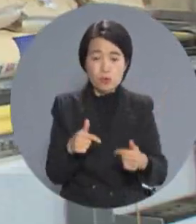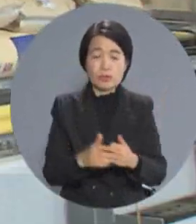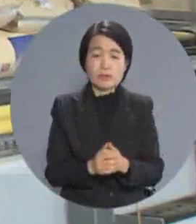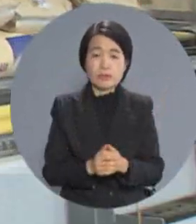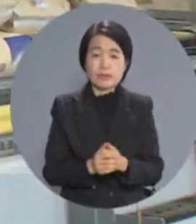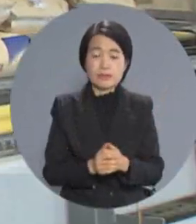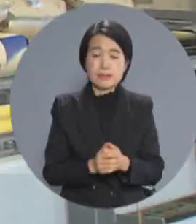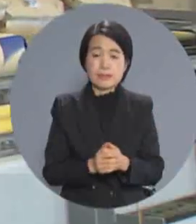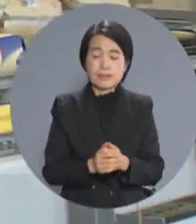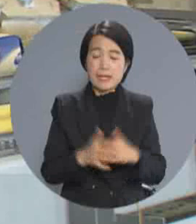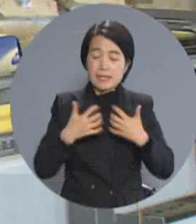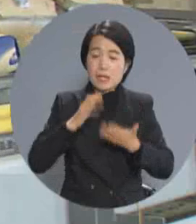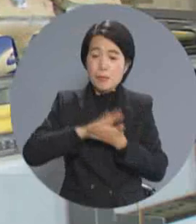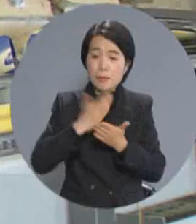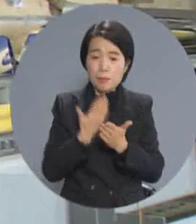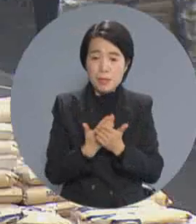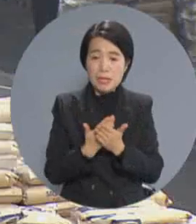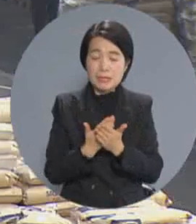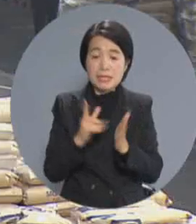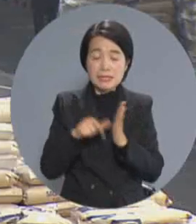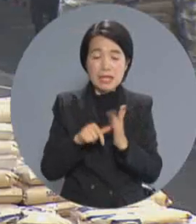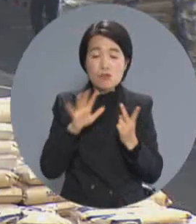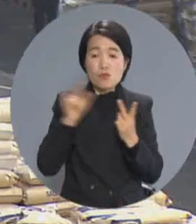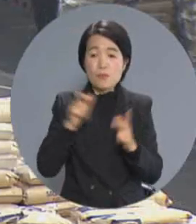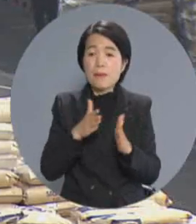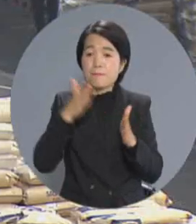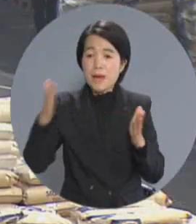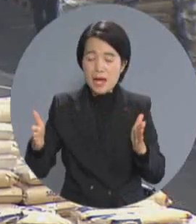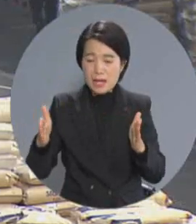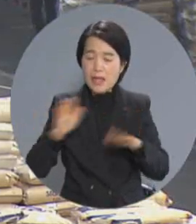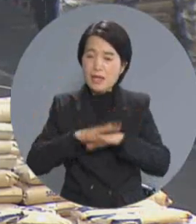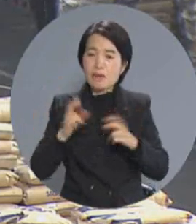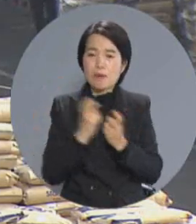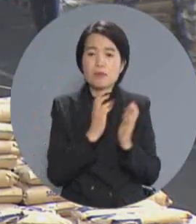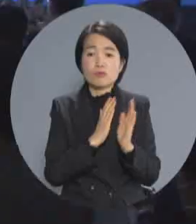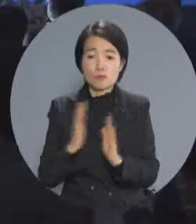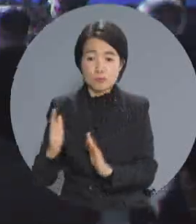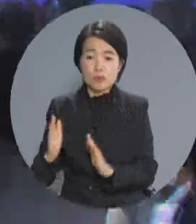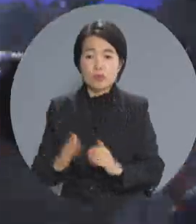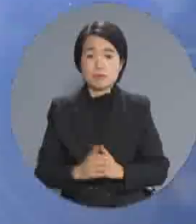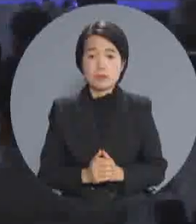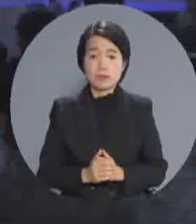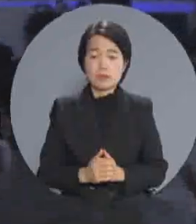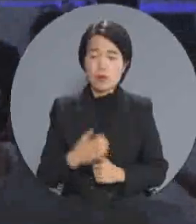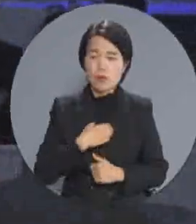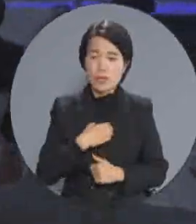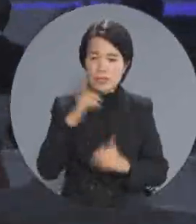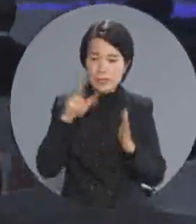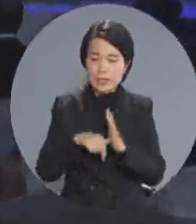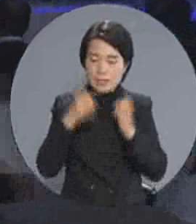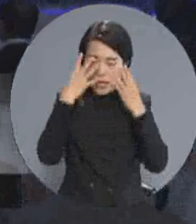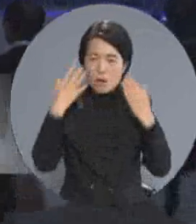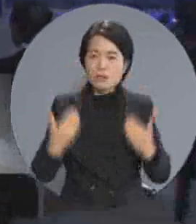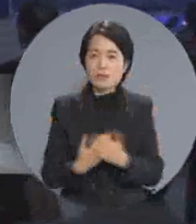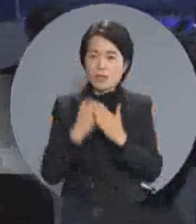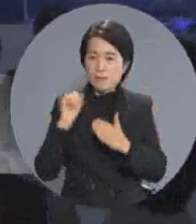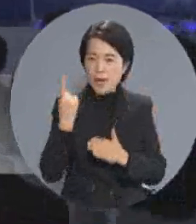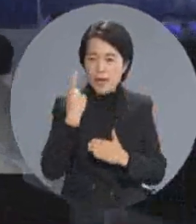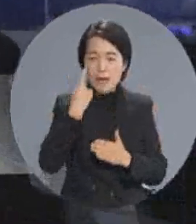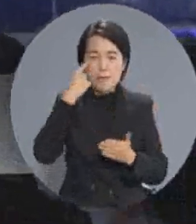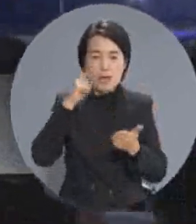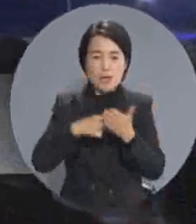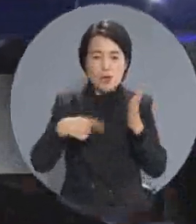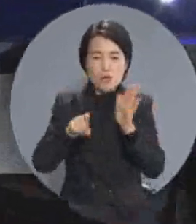전기 대보수 기간도 최대 2배까지 연장하며 대책 마련에 들어갔습니다. 위기 속에서 새로운 성장 동력을 찾기